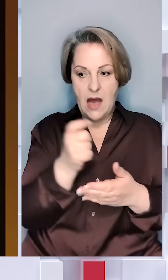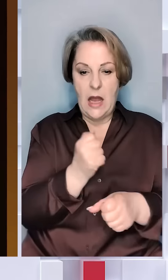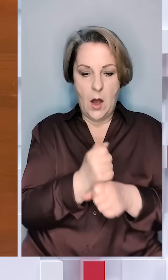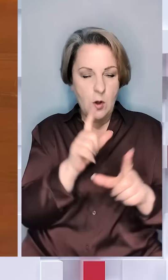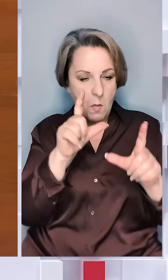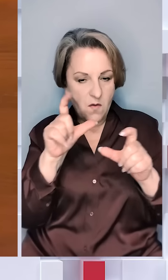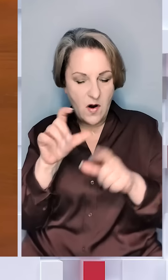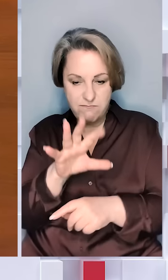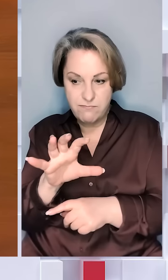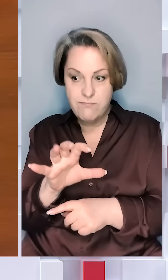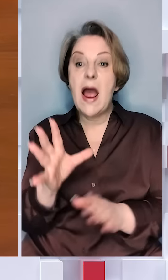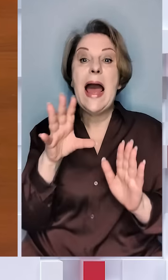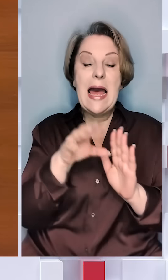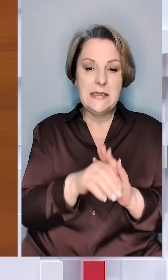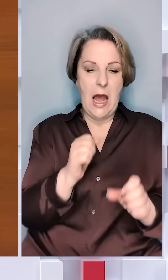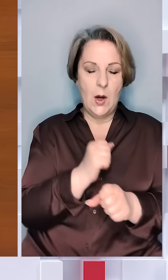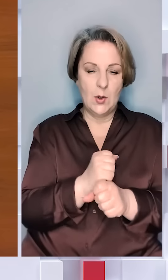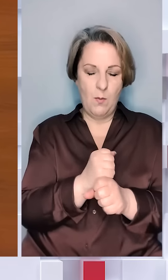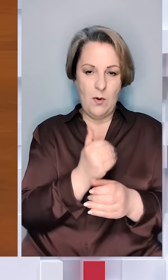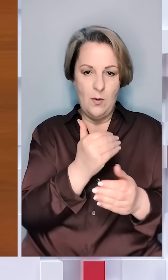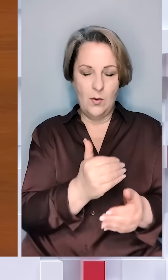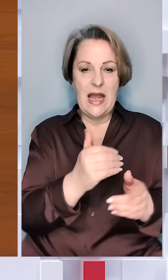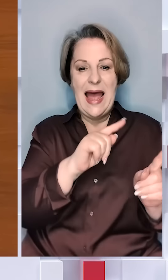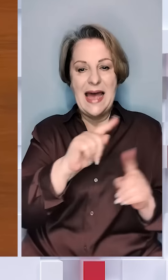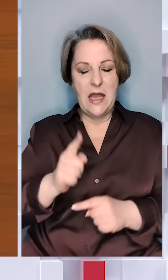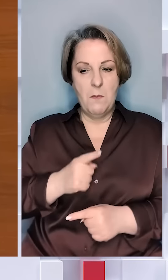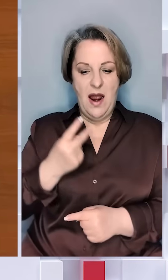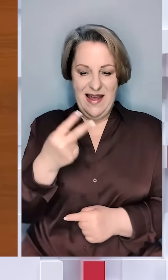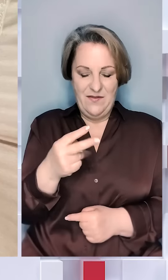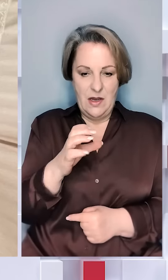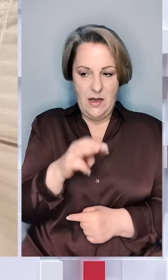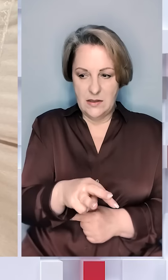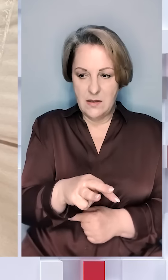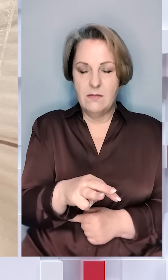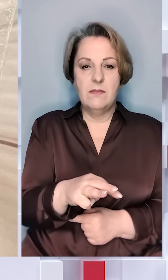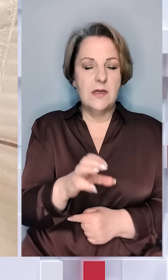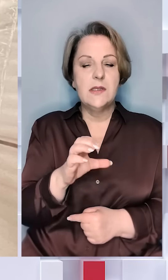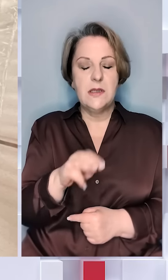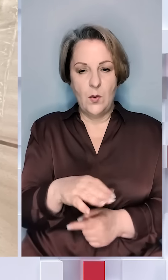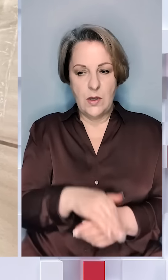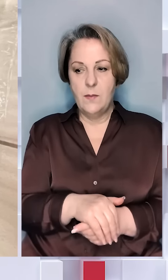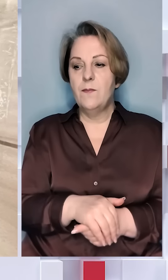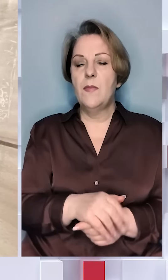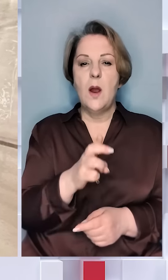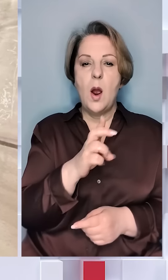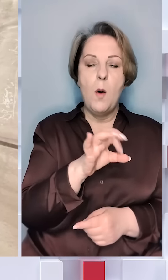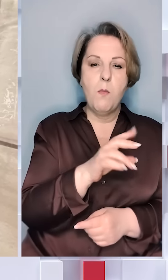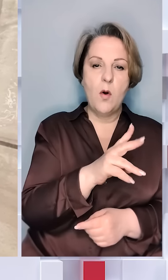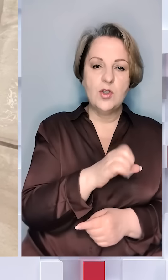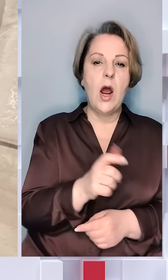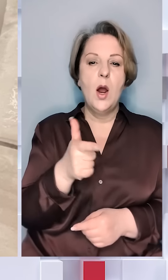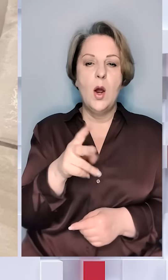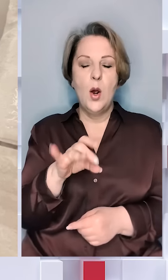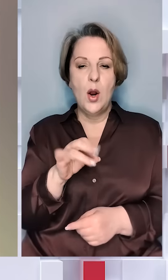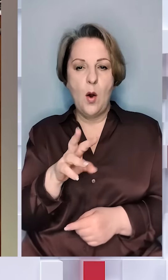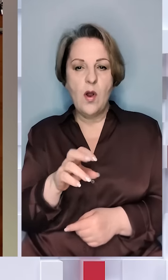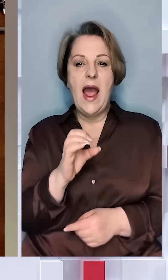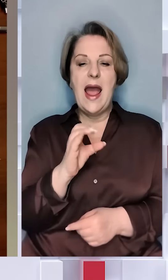їх фотофіксацію. Серед них роботи закарпатських митців ХХ століття Йосипа Бокшая, Гаврила Глюка та